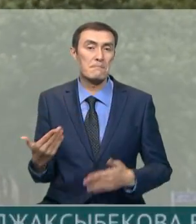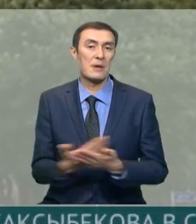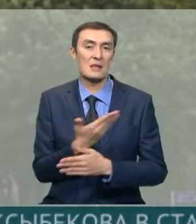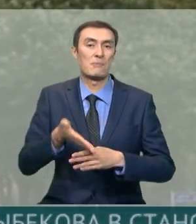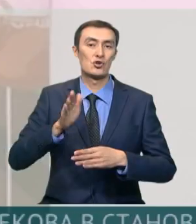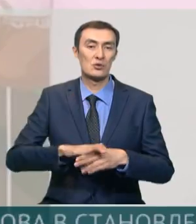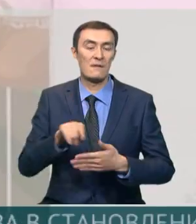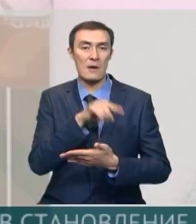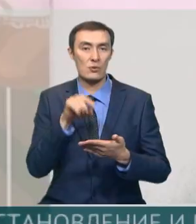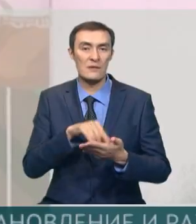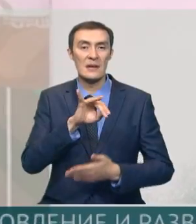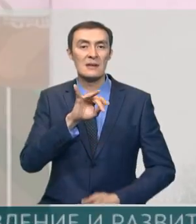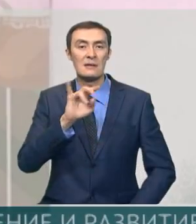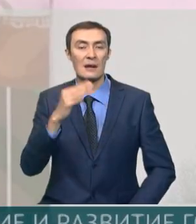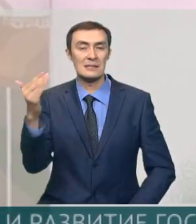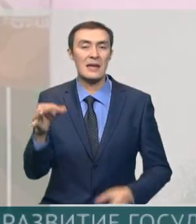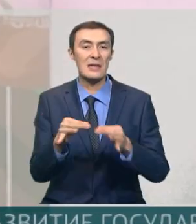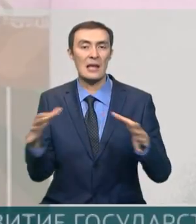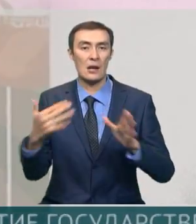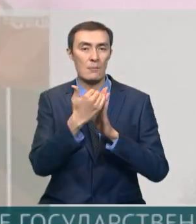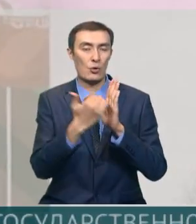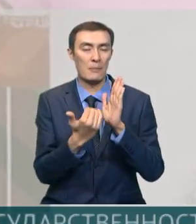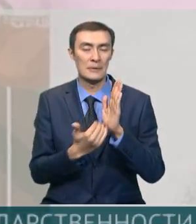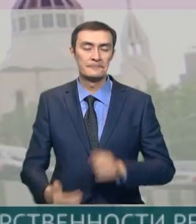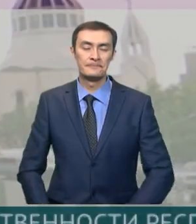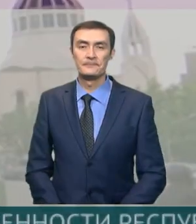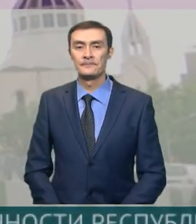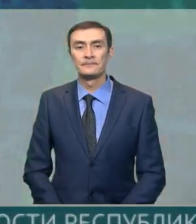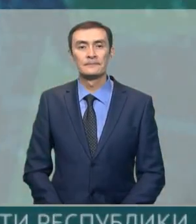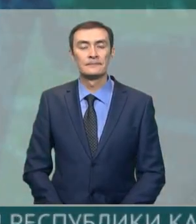напряженности вокруг вопроса иранской ядерной программы.